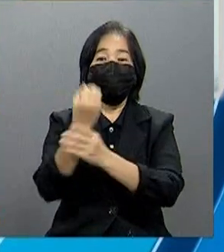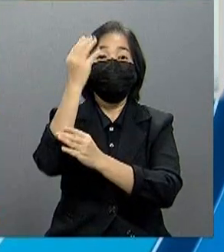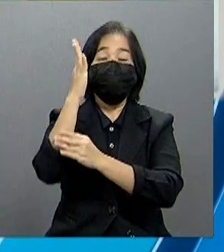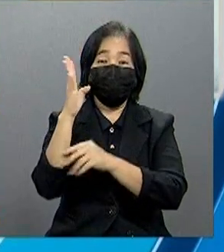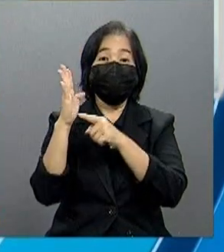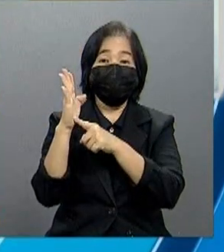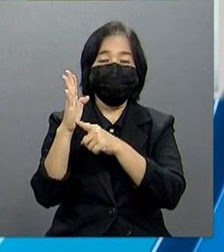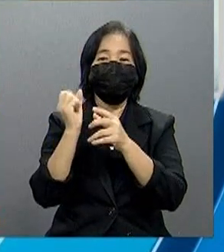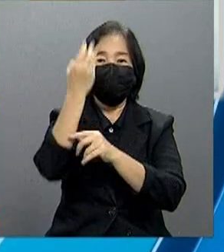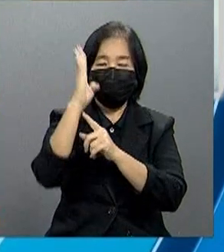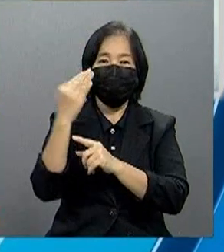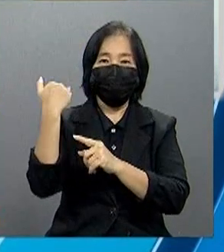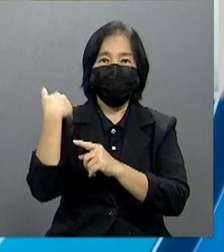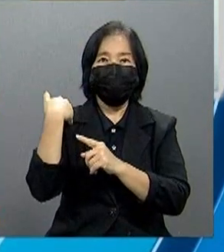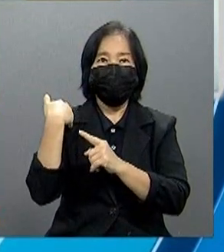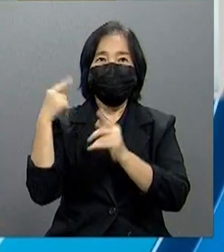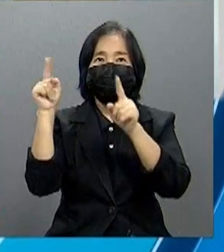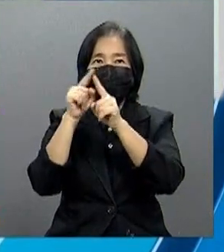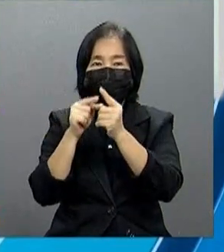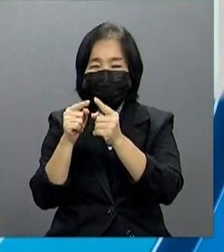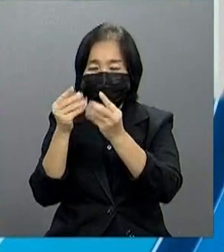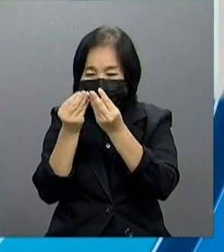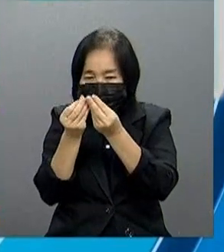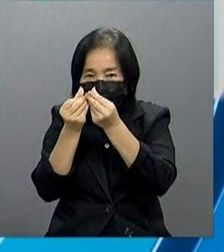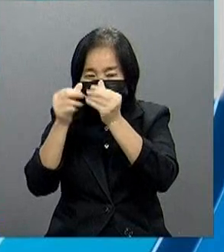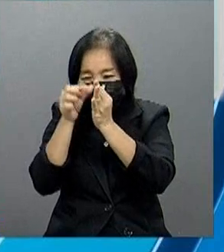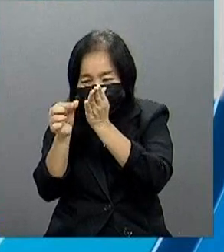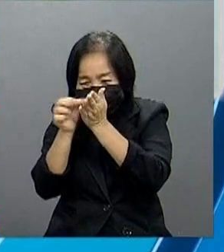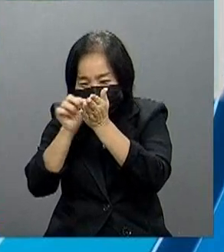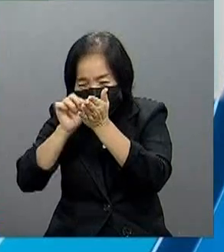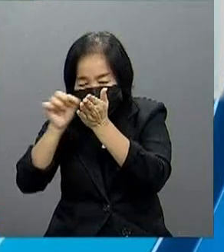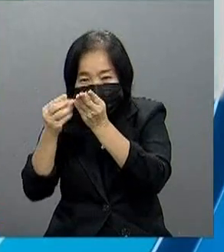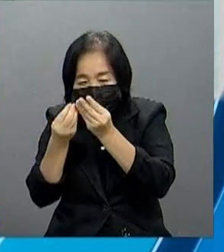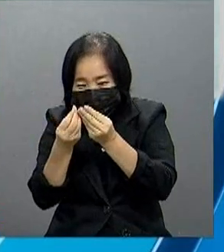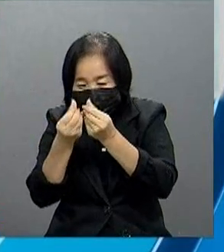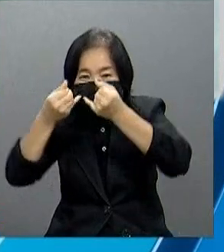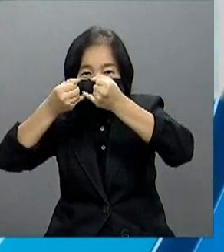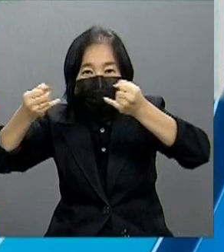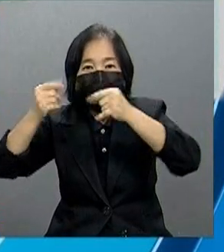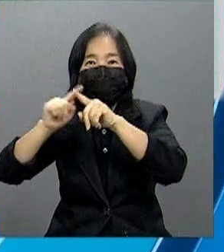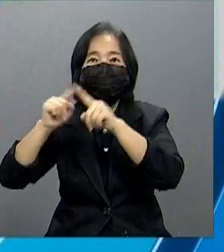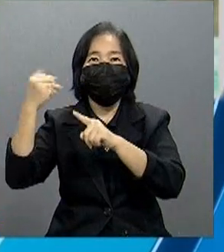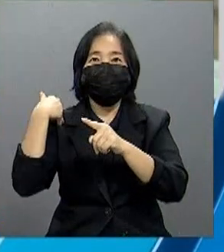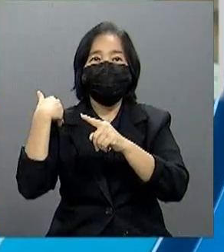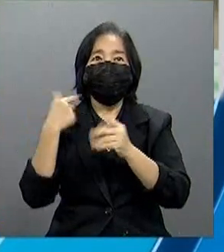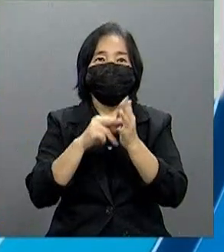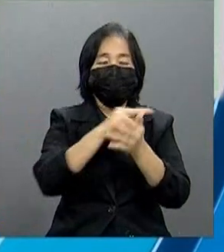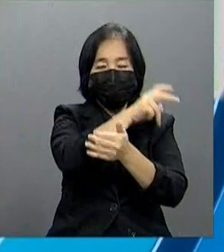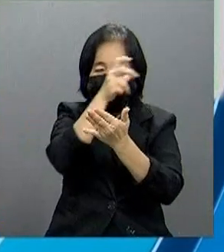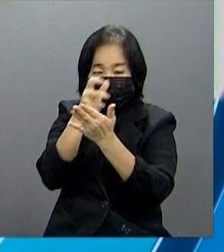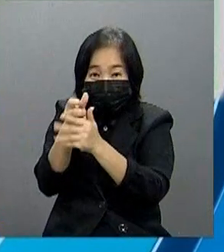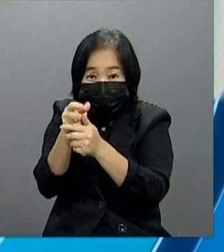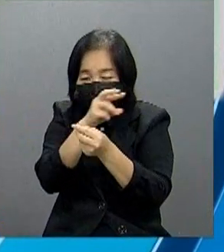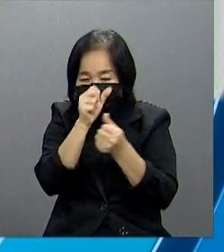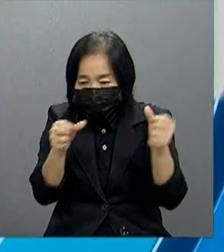ระบวนการการถ่ายทอดไอ้รหัสพันธุกรรมอันนี้ผ่านส่งต่อเข้าไปในใบไม้แล้วใบไม้เขาก็จะหยิบไปใช้ในการสร้างออกมาเ